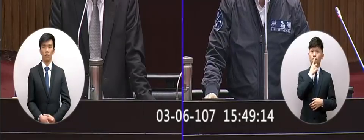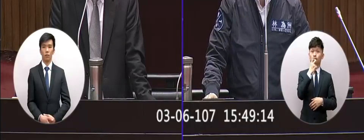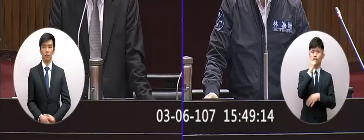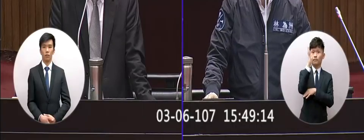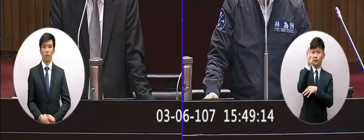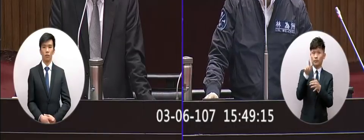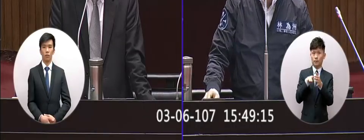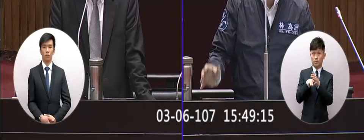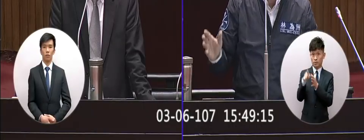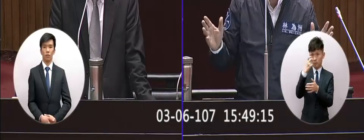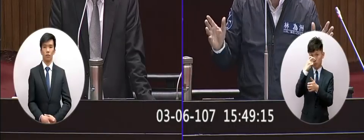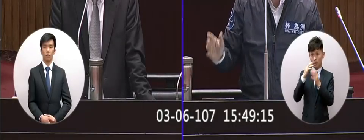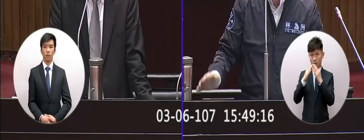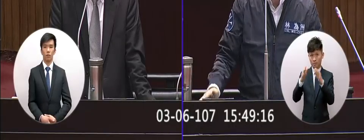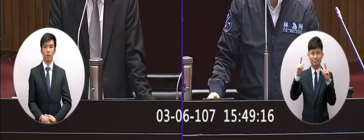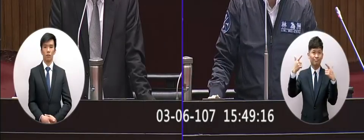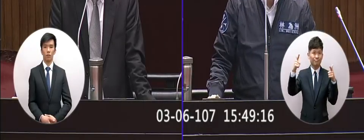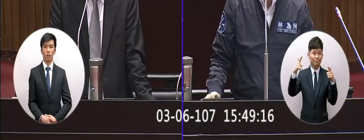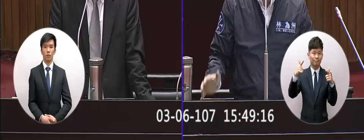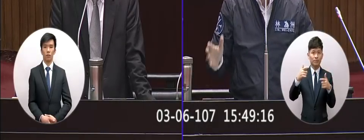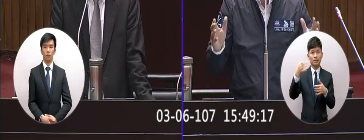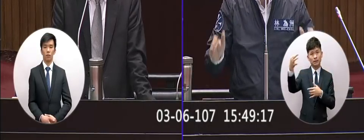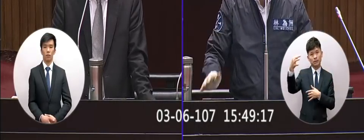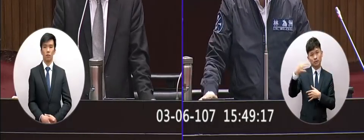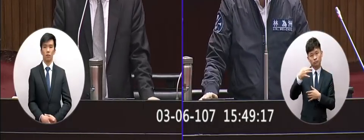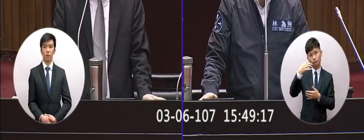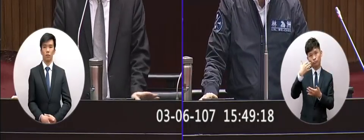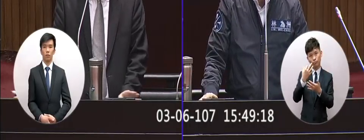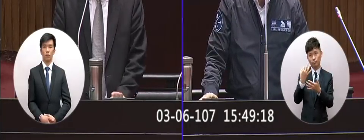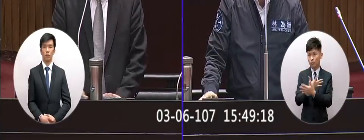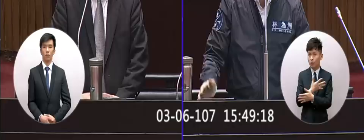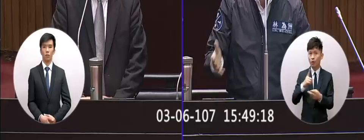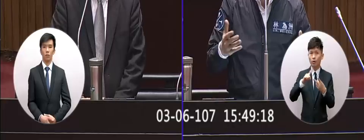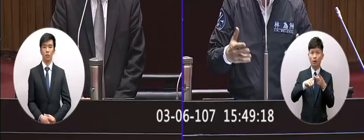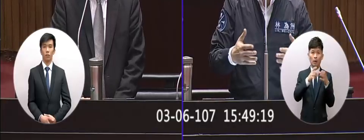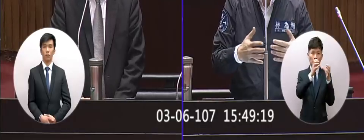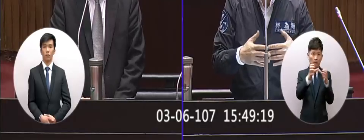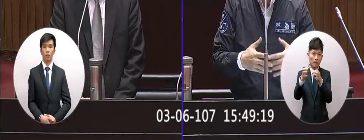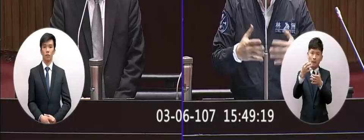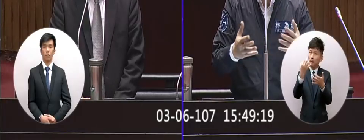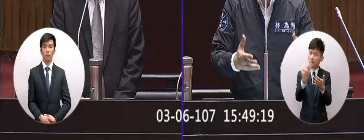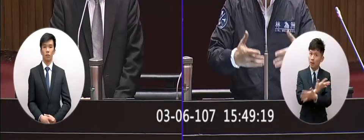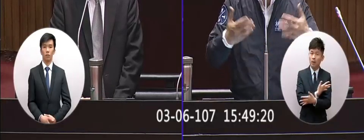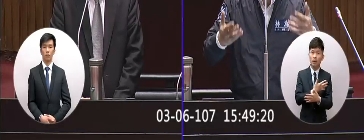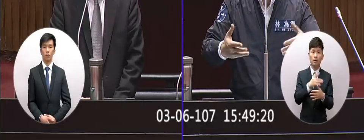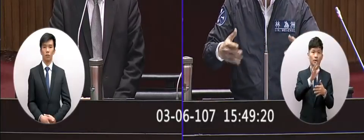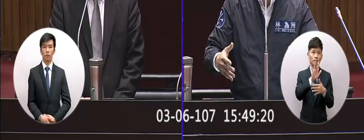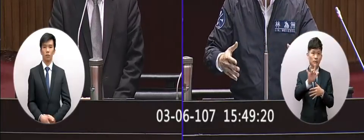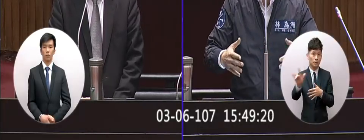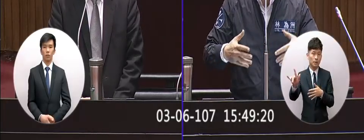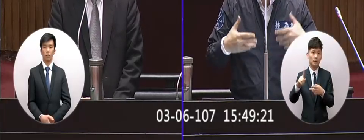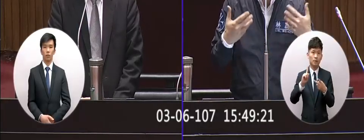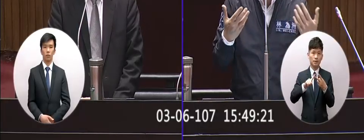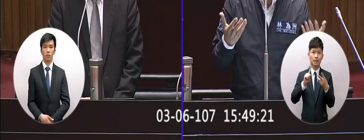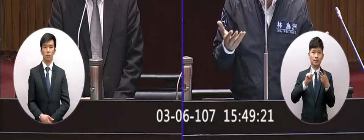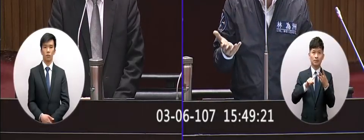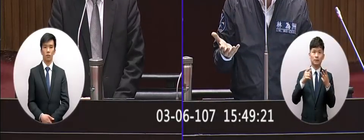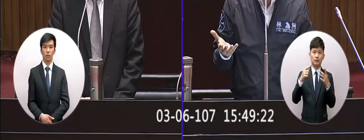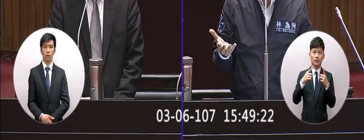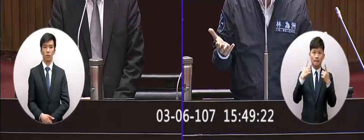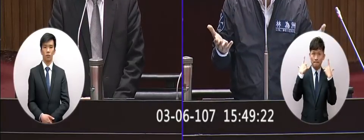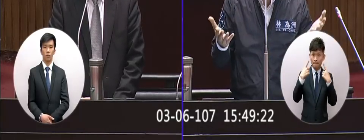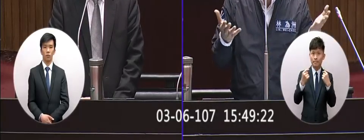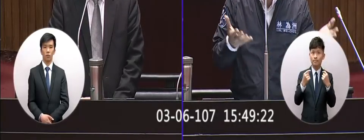以因为这些经费不足，然后设施不足，也有可能造成人口反而本